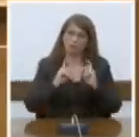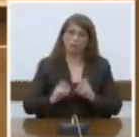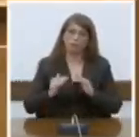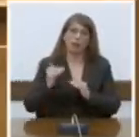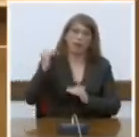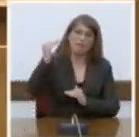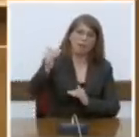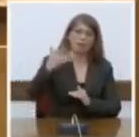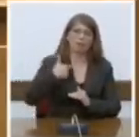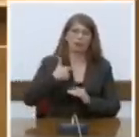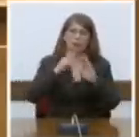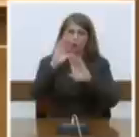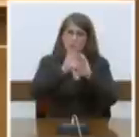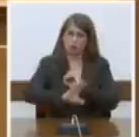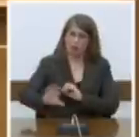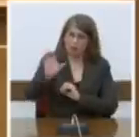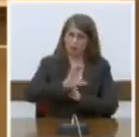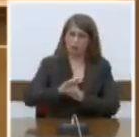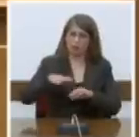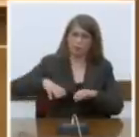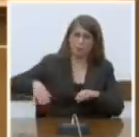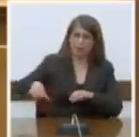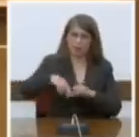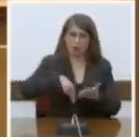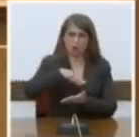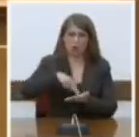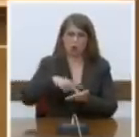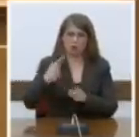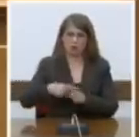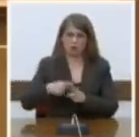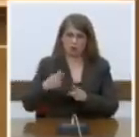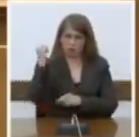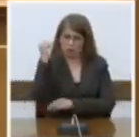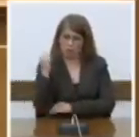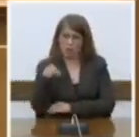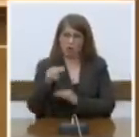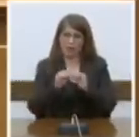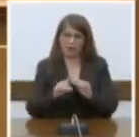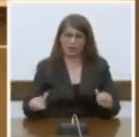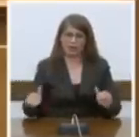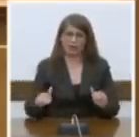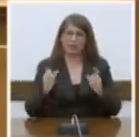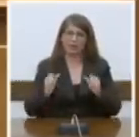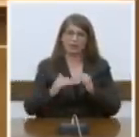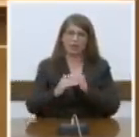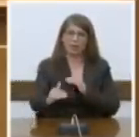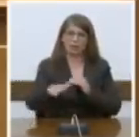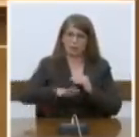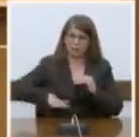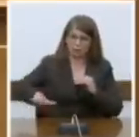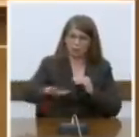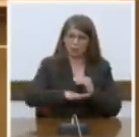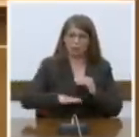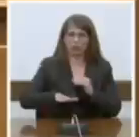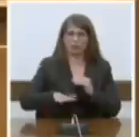του διεθνούς, του ευρωπαϊκού αλλά και περιφερειακού ρόλου της Ελλάδας ως ένας πυλώνας ειρήνης και σταθερότητας στην περιοχή αλλά και ως